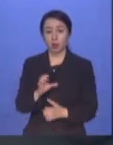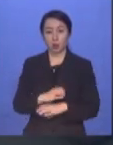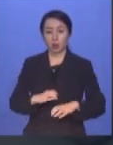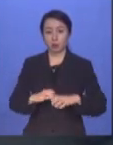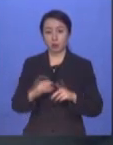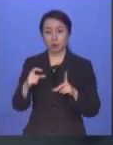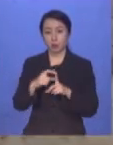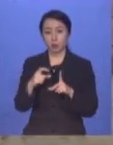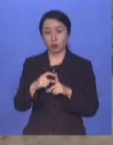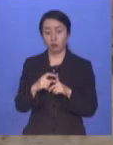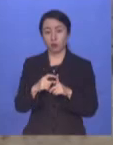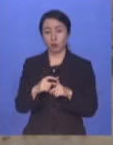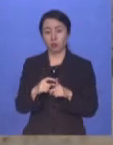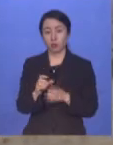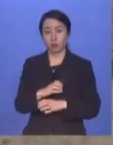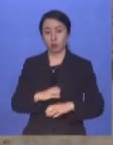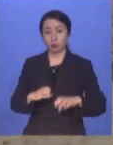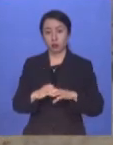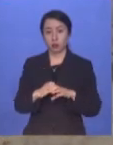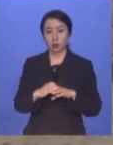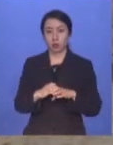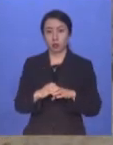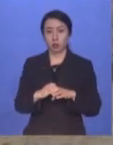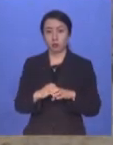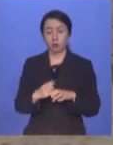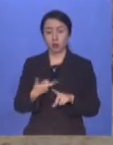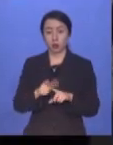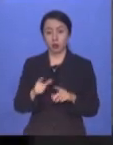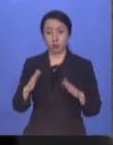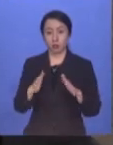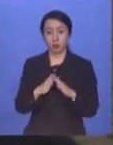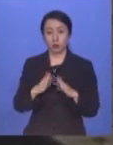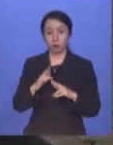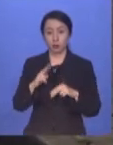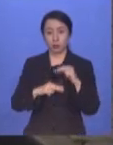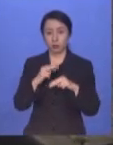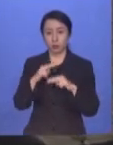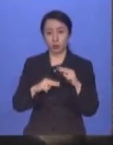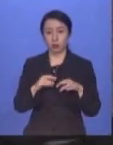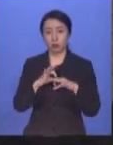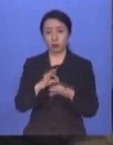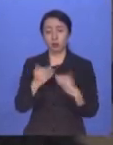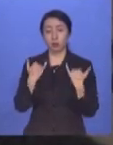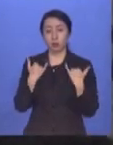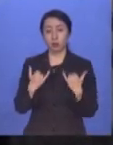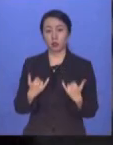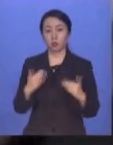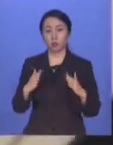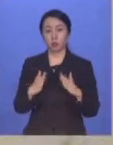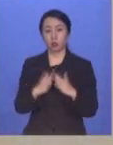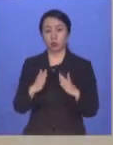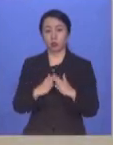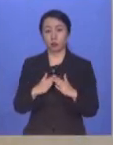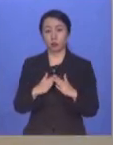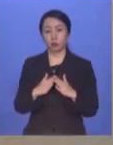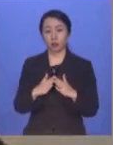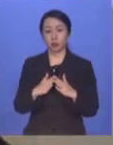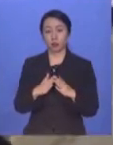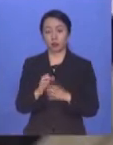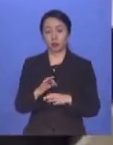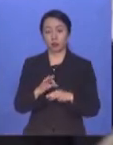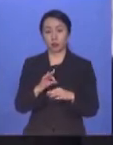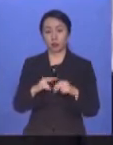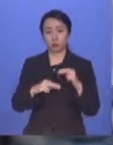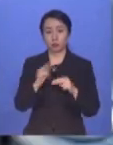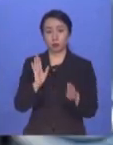компанияның сөзінше единство жауапкершілігі шектеулі серіктестігі бұл үйдің құрылысына ғана жауапты болған. Бүгінде үйді келісім шарт бойынша толығымен